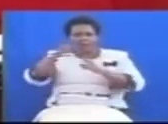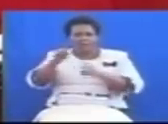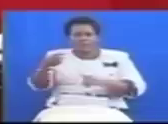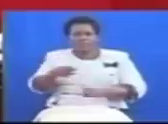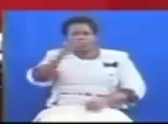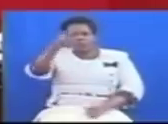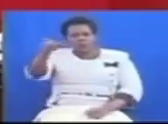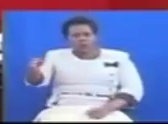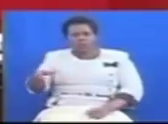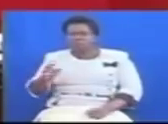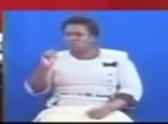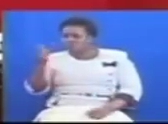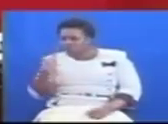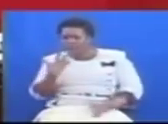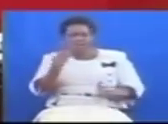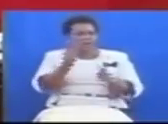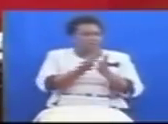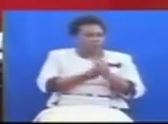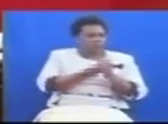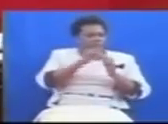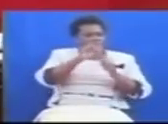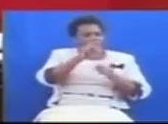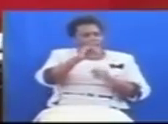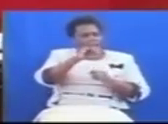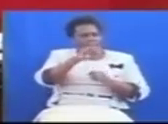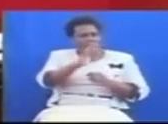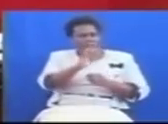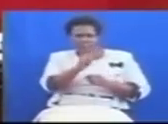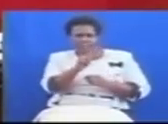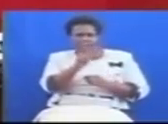Kigamboni na Mkuranga waweze kuwa na mawasiliano?